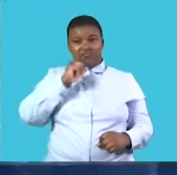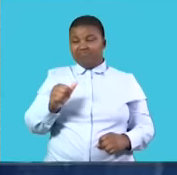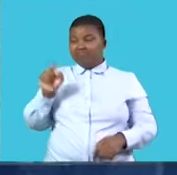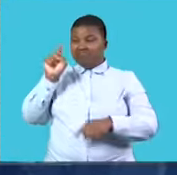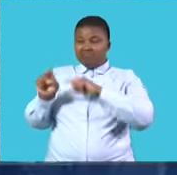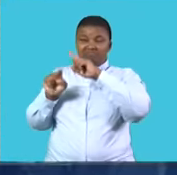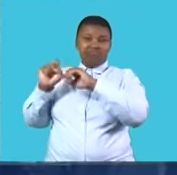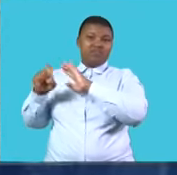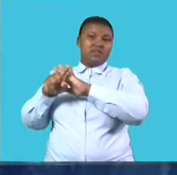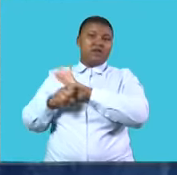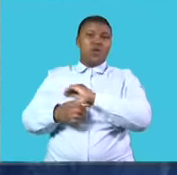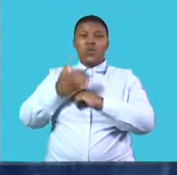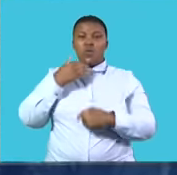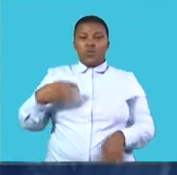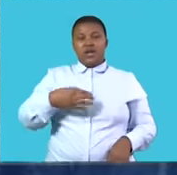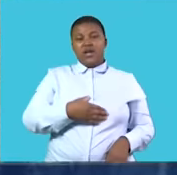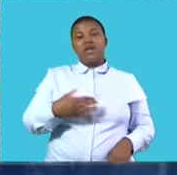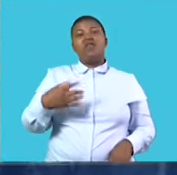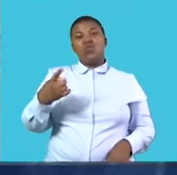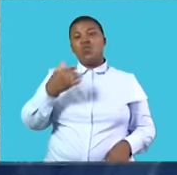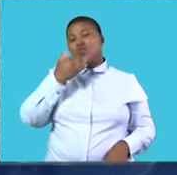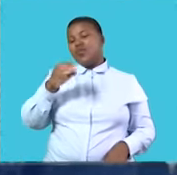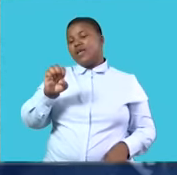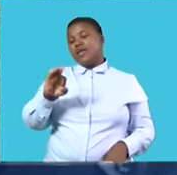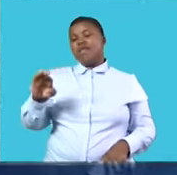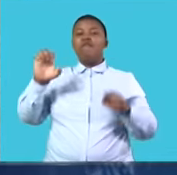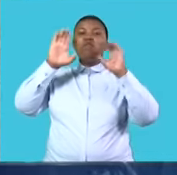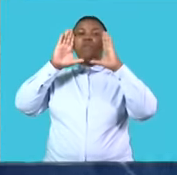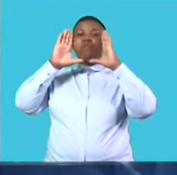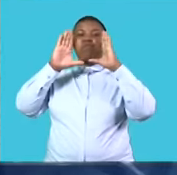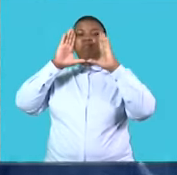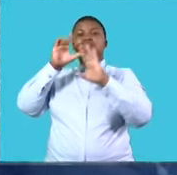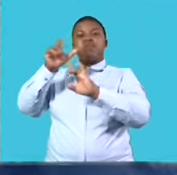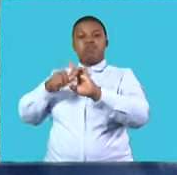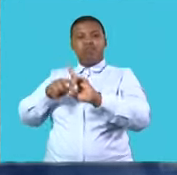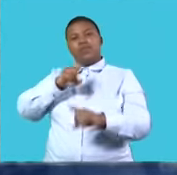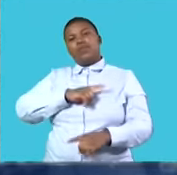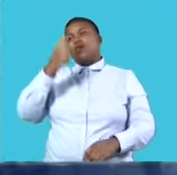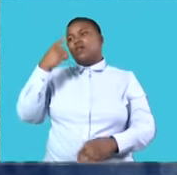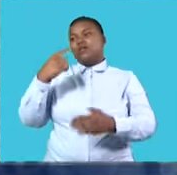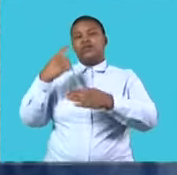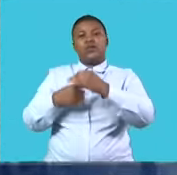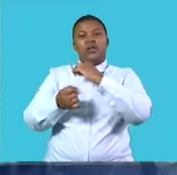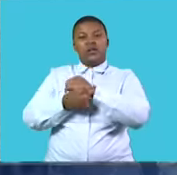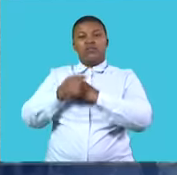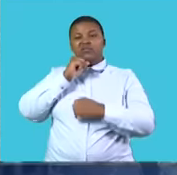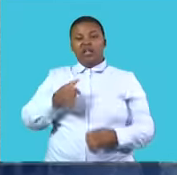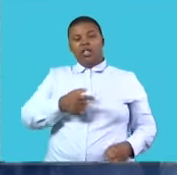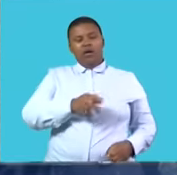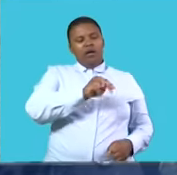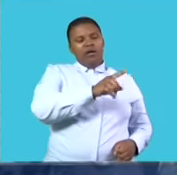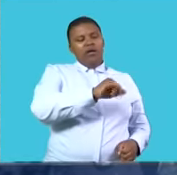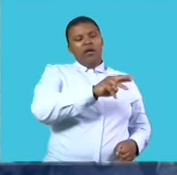weqembu le-Economic Freedom Fighters uJulius Malema. Kulandela ukubuka Malema kwiyinkulumo yakhe yangevikele edlule ebize okamchunu